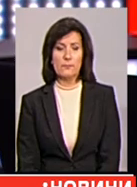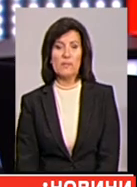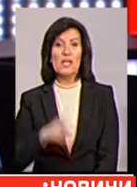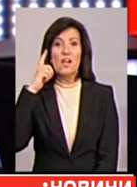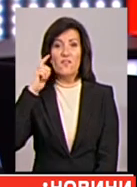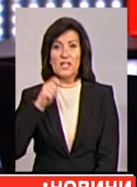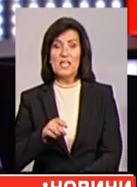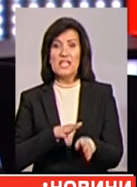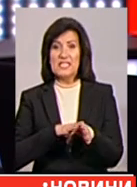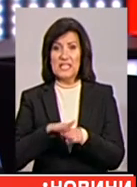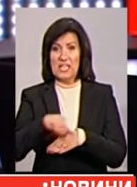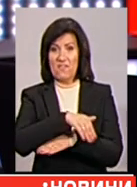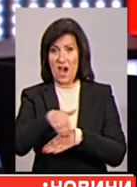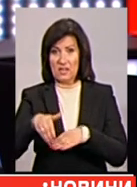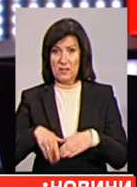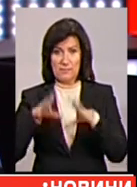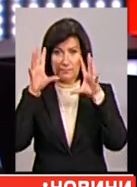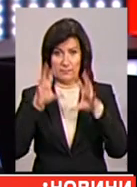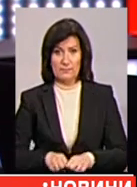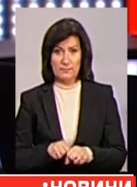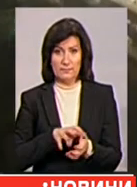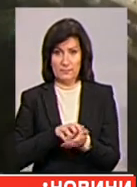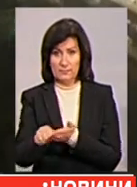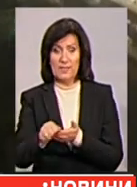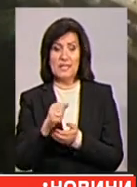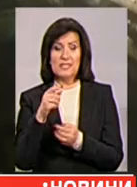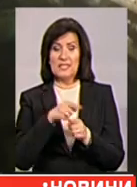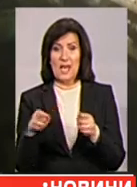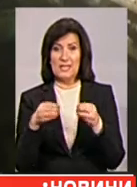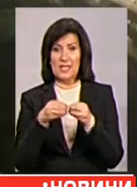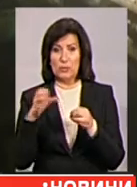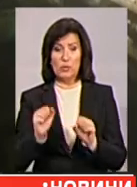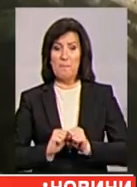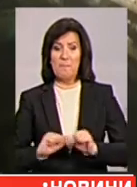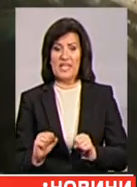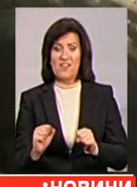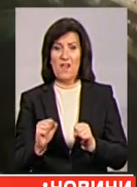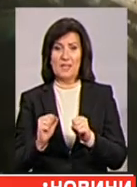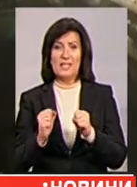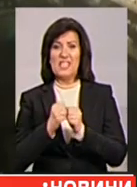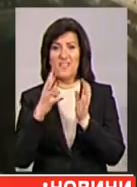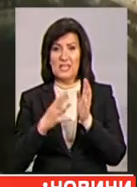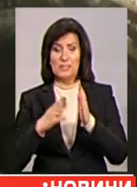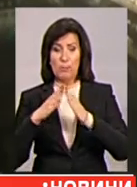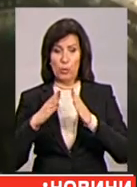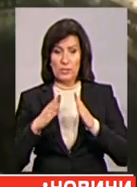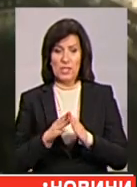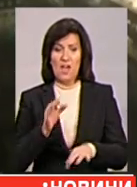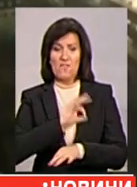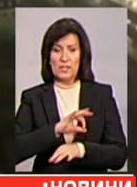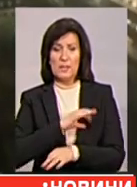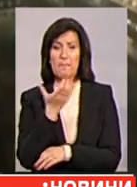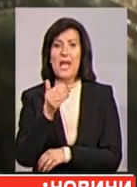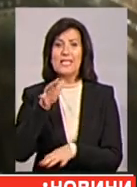У Китаї цілий квартал зрівняли землею за 10 секунд. Щоб підірвати 19 бетонних будинків у місті Ухань, використали